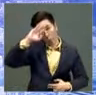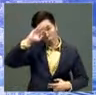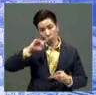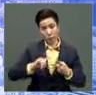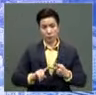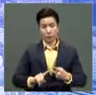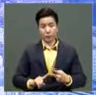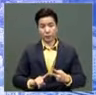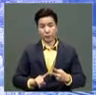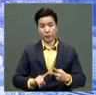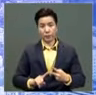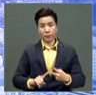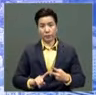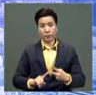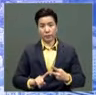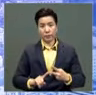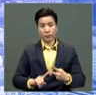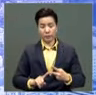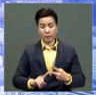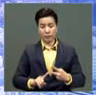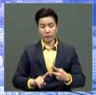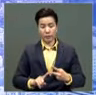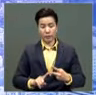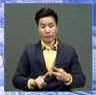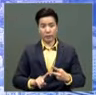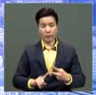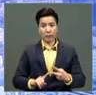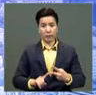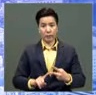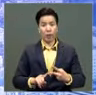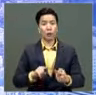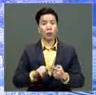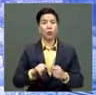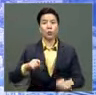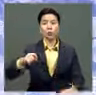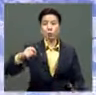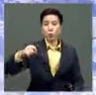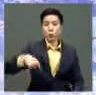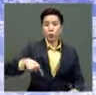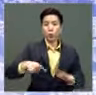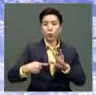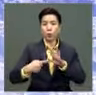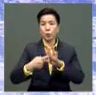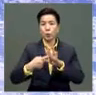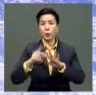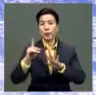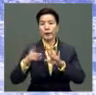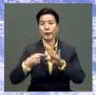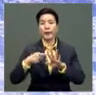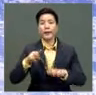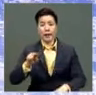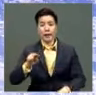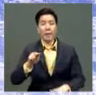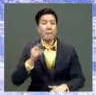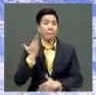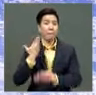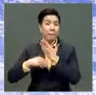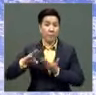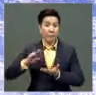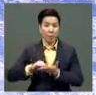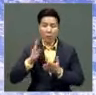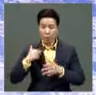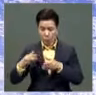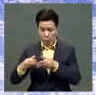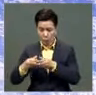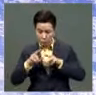คเบื้องต้นผู้ป่วยที่เข้าเกณฑ์การสอบสวนโรคกรณีของซูดานนะครับความเป็นมาก็คือทีมปฏิบัติการการสอบสว